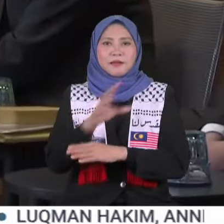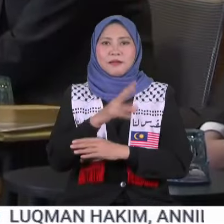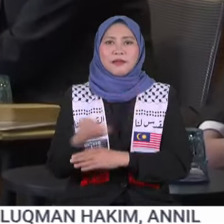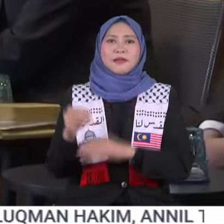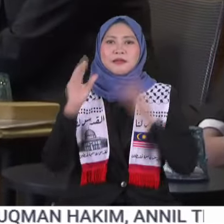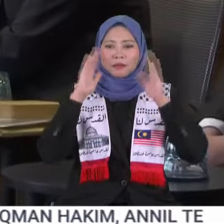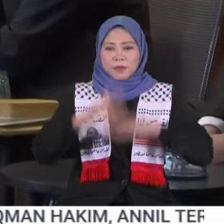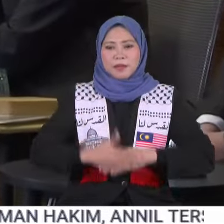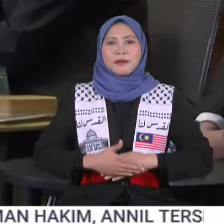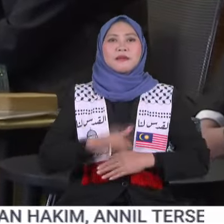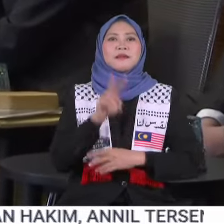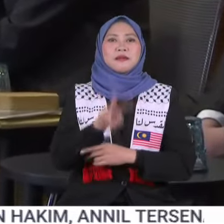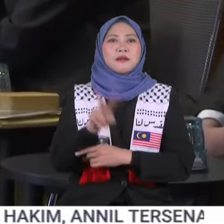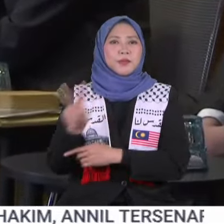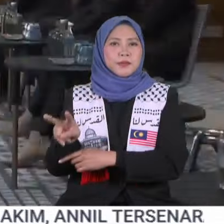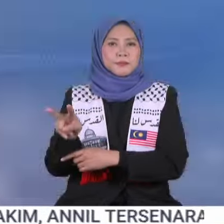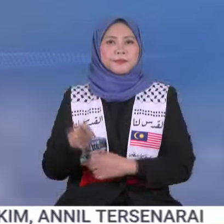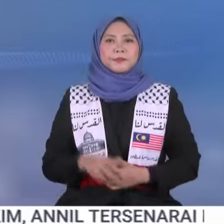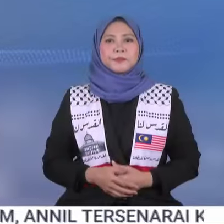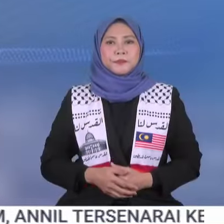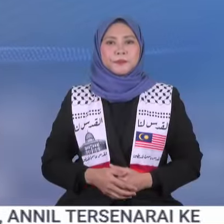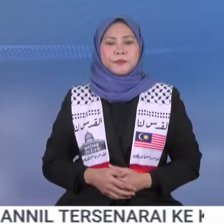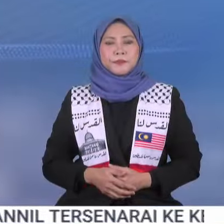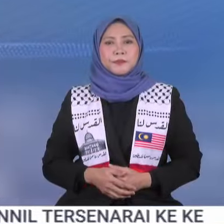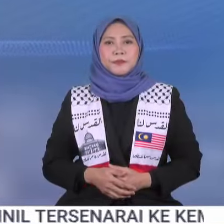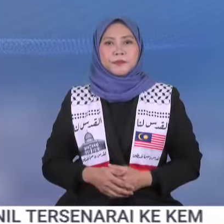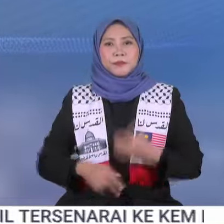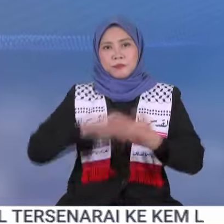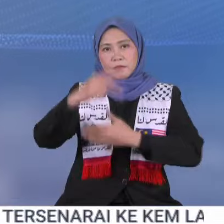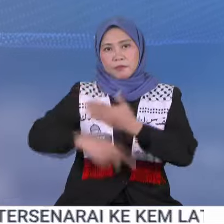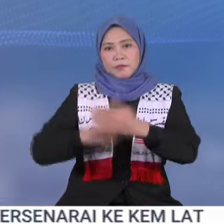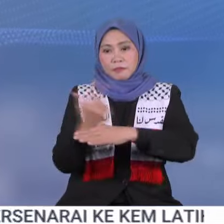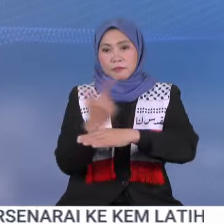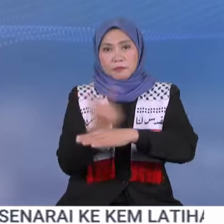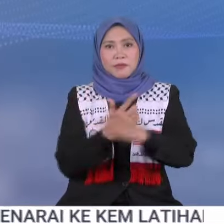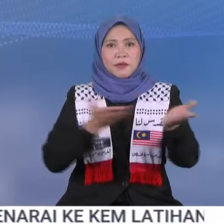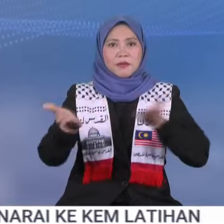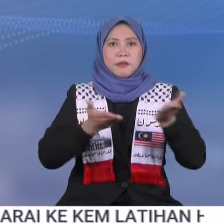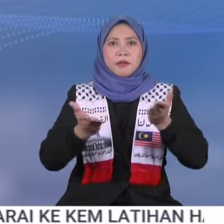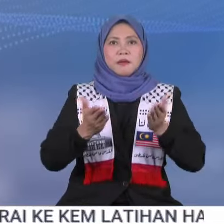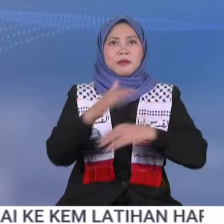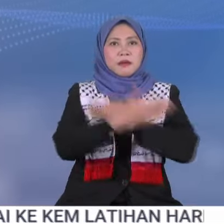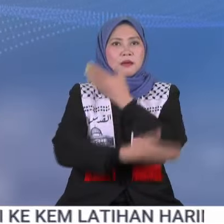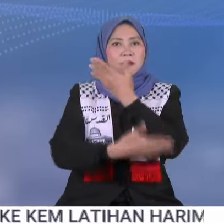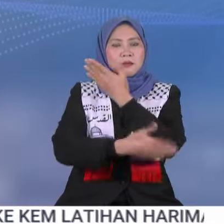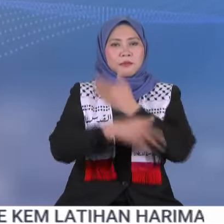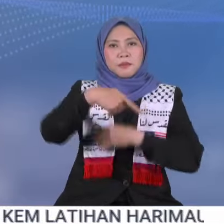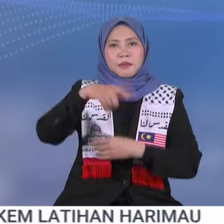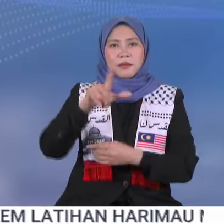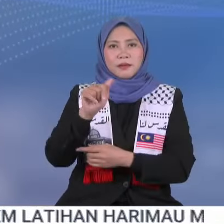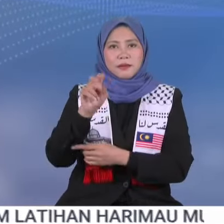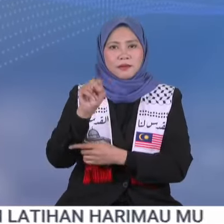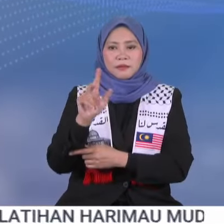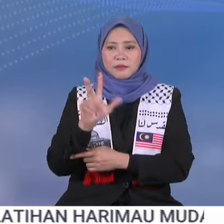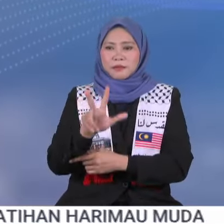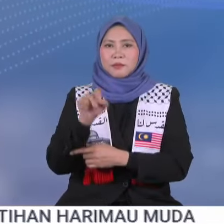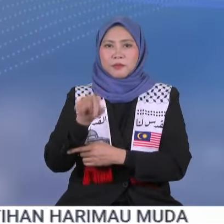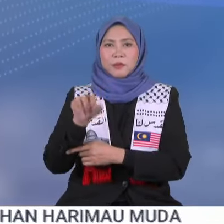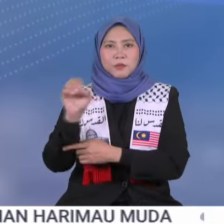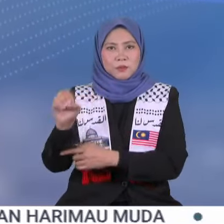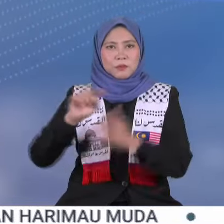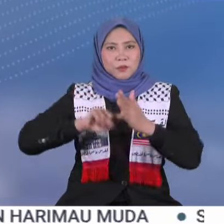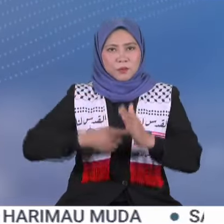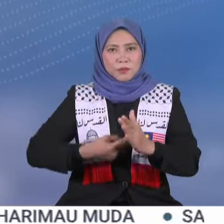solat sunat tarawih program latihan khidmat negara plkn 3.0 dijadualkan